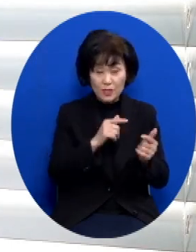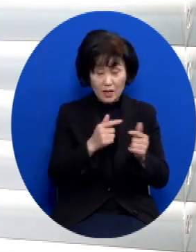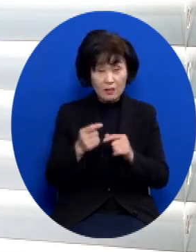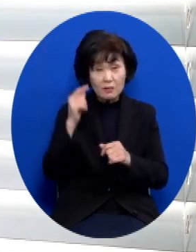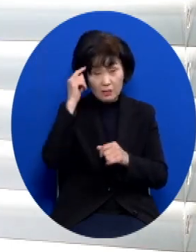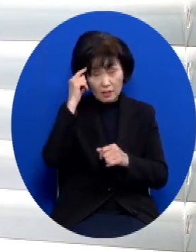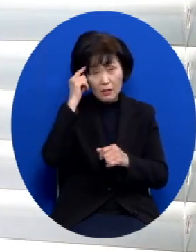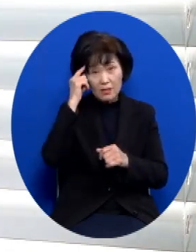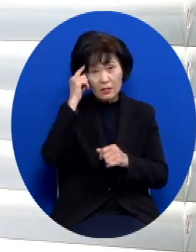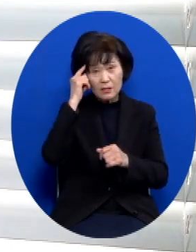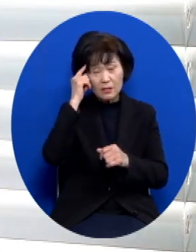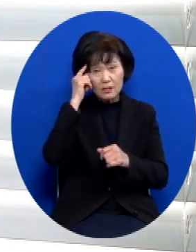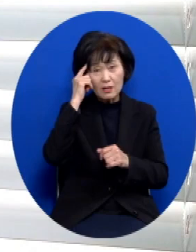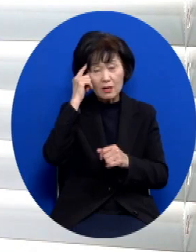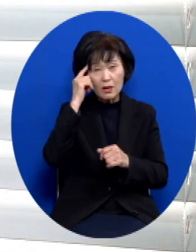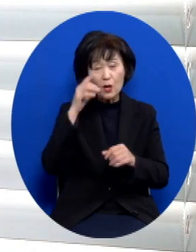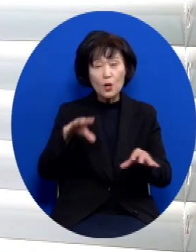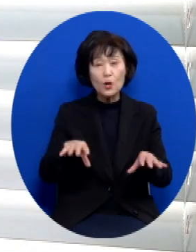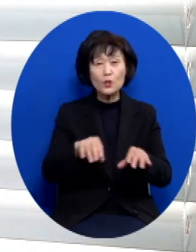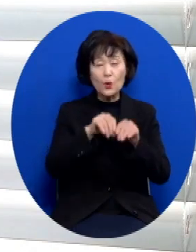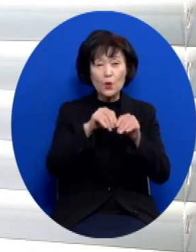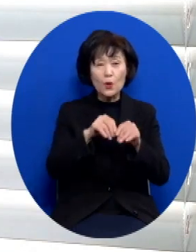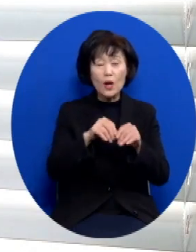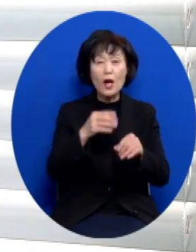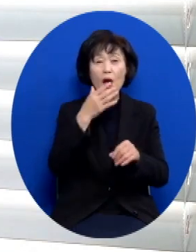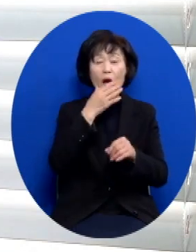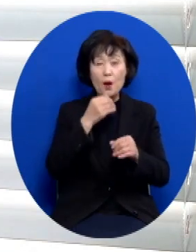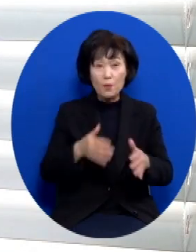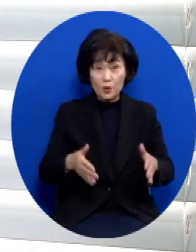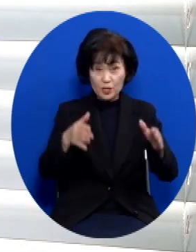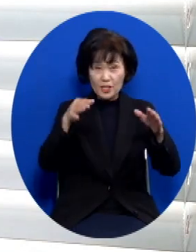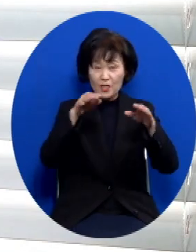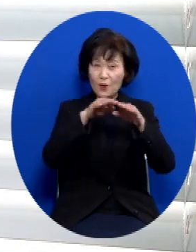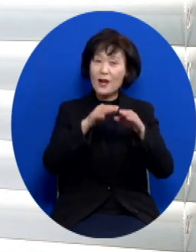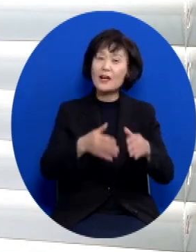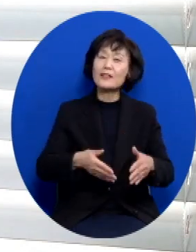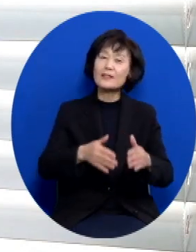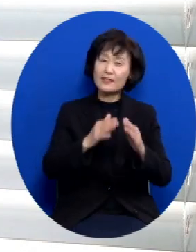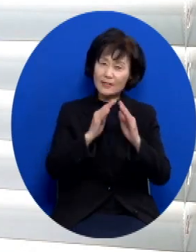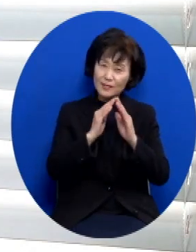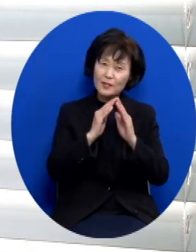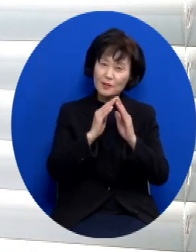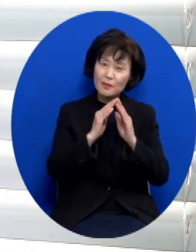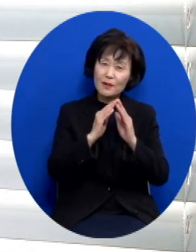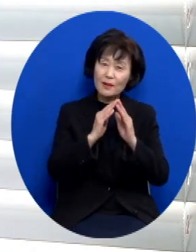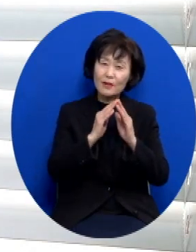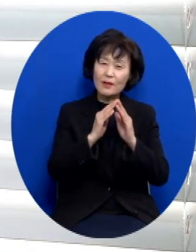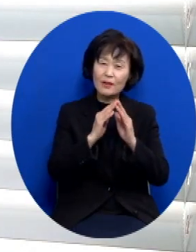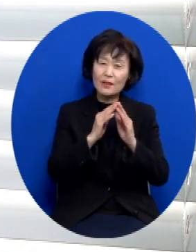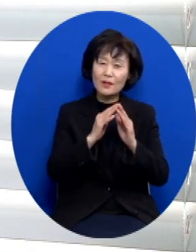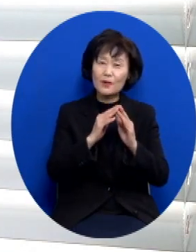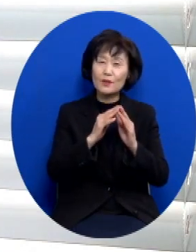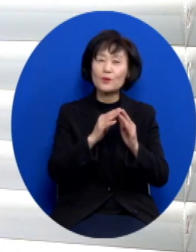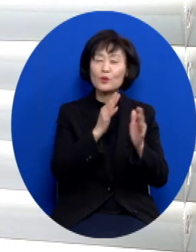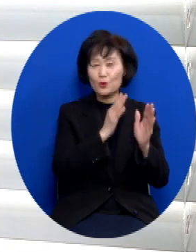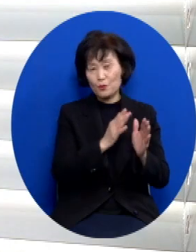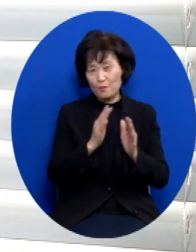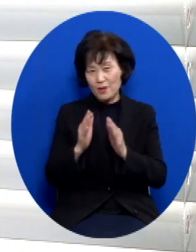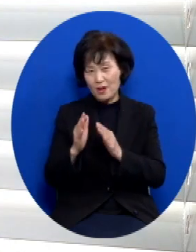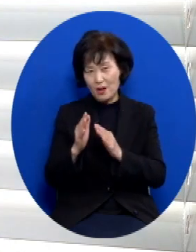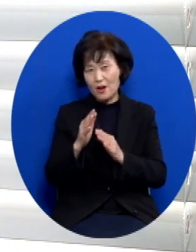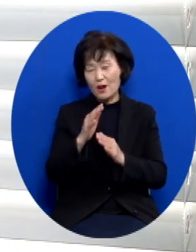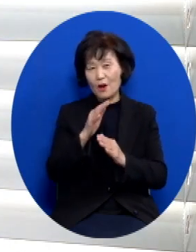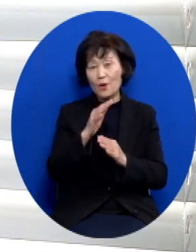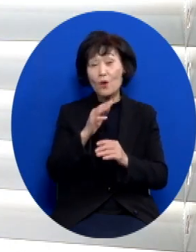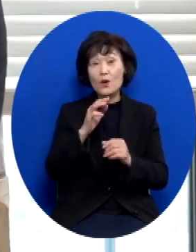위해서. 종합복지관을 새로 어르신들 위한 종합복지관을 새로 준비를 해서